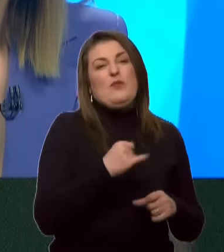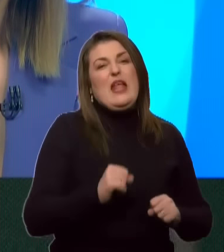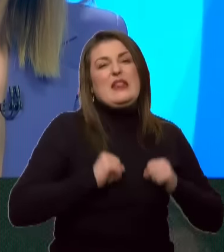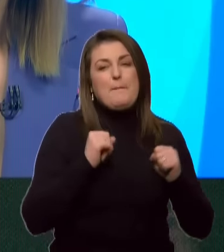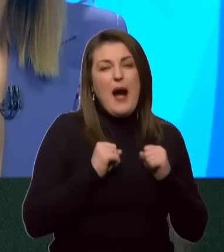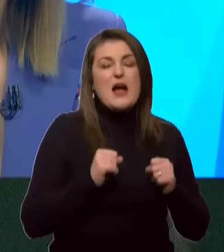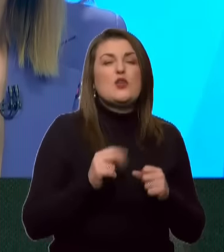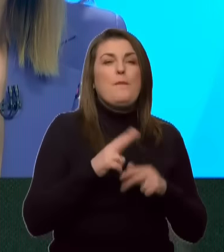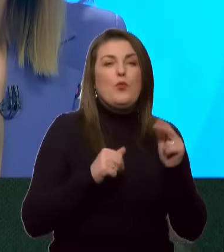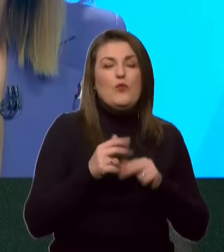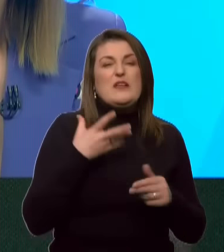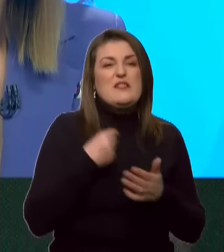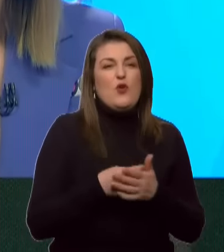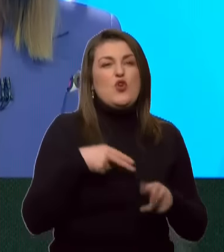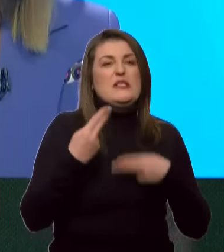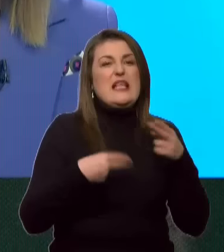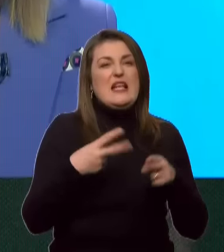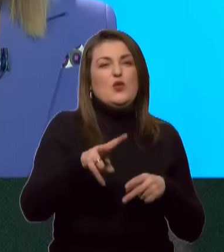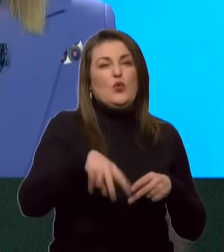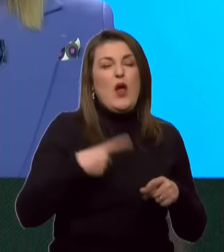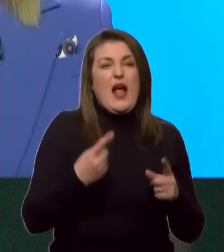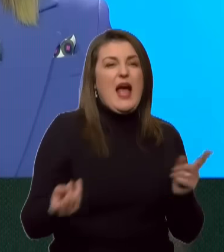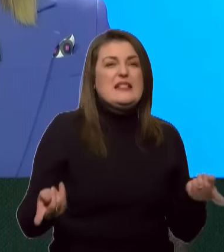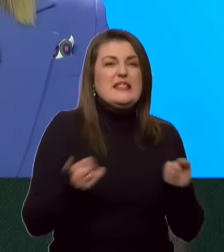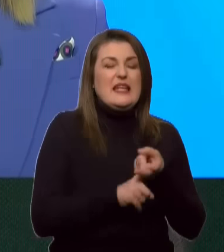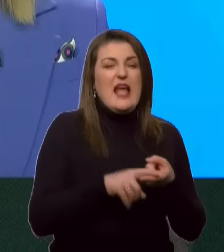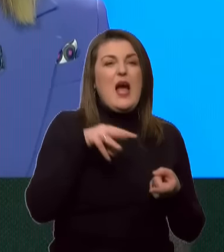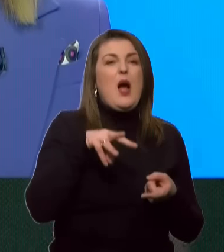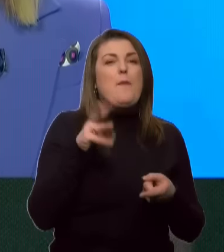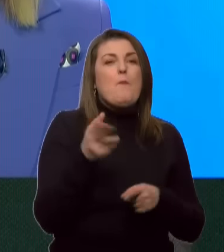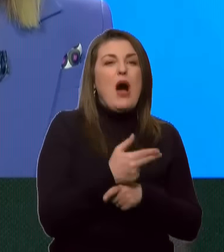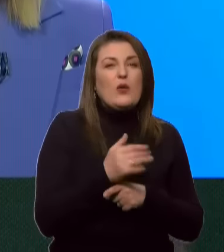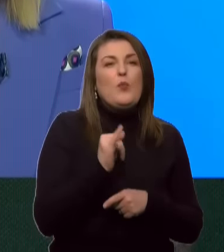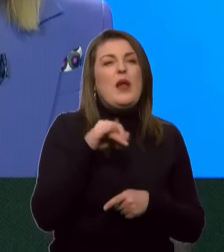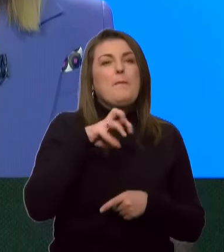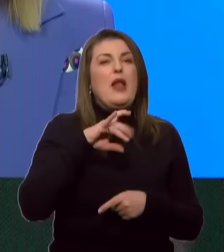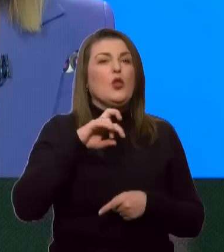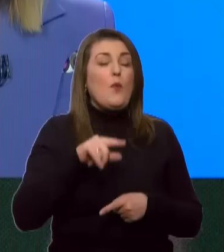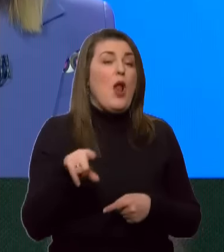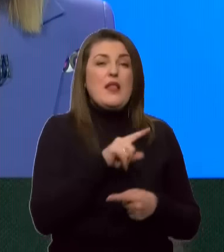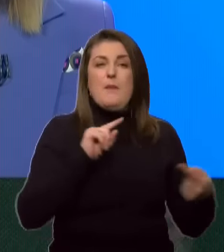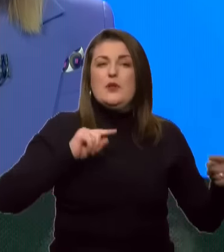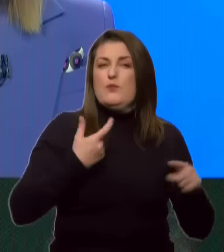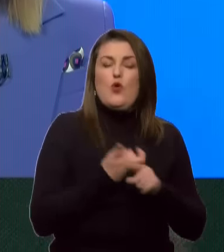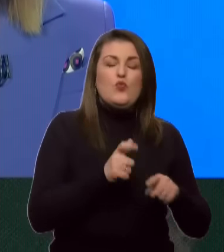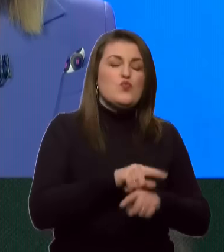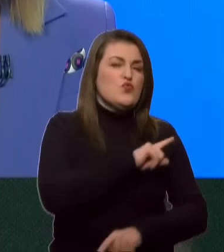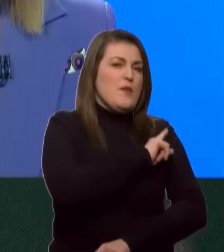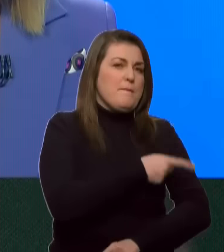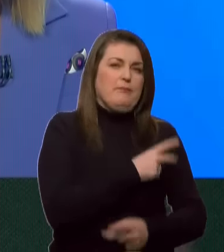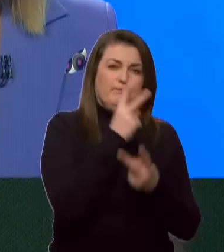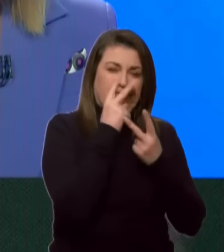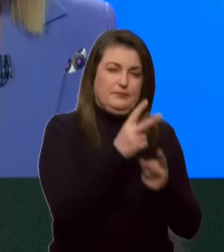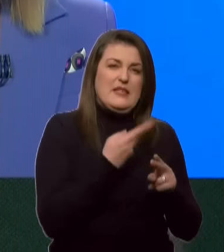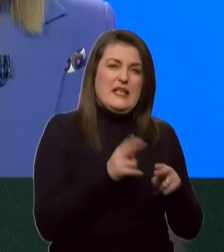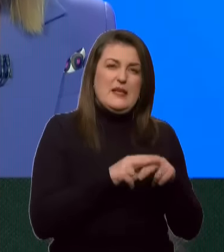таки будувати свою залізну дорогу, яка з'єднає Маріуполь та з'єднає Мелітополь, але там спротив дуже пильно дивиться за